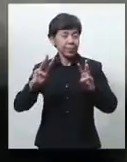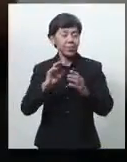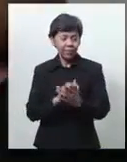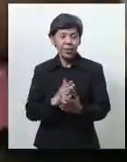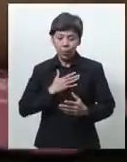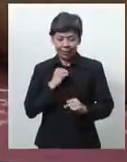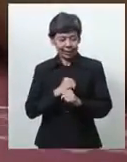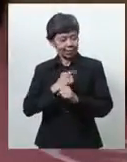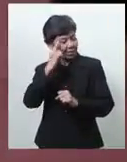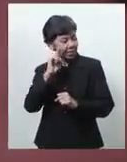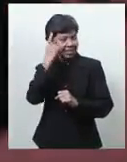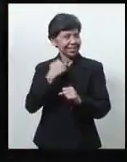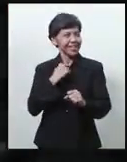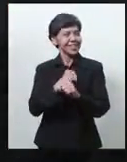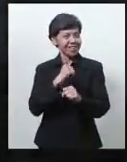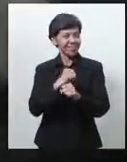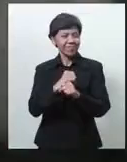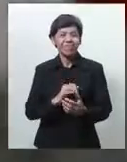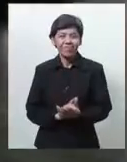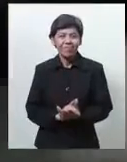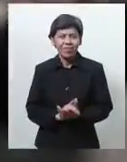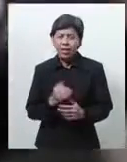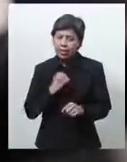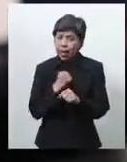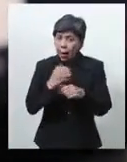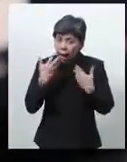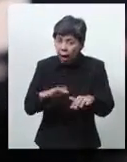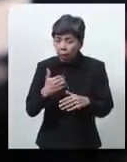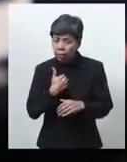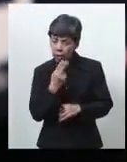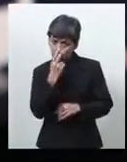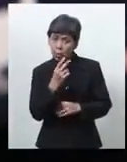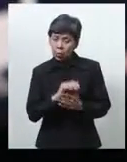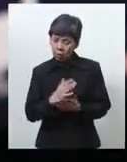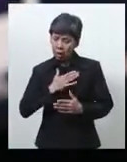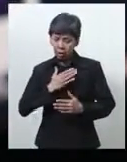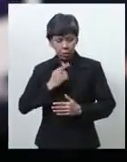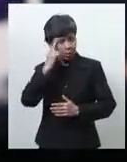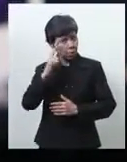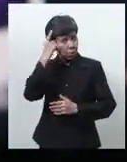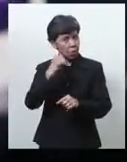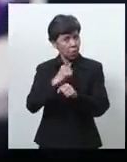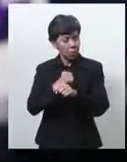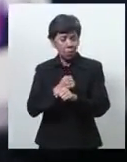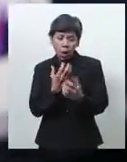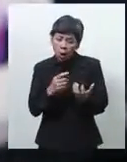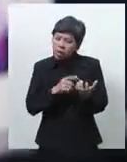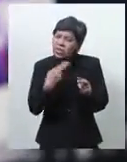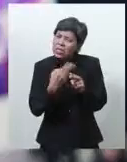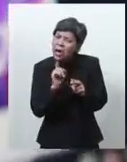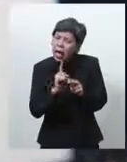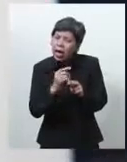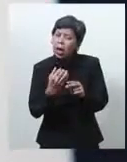ำนี่เป็นผลงานที่ผมสร้างมาเป็นการด้วยแล้วก็ให้คำเขาจะแนะนำด้วยว่าเราสินค้